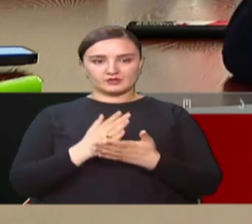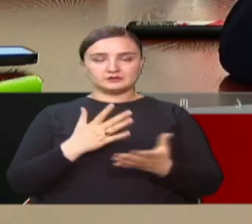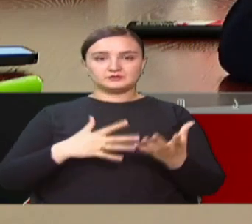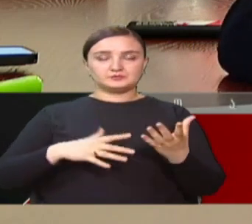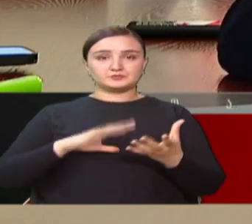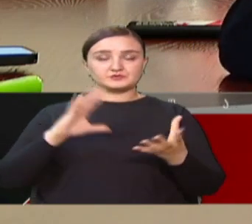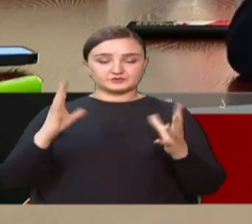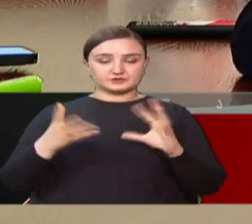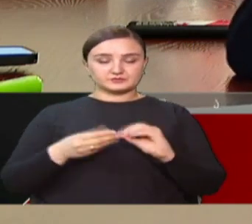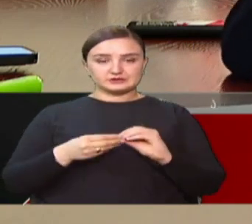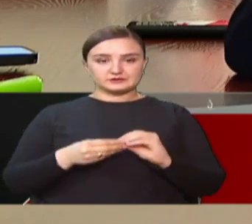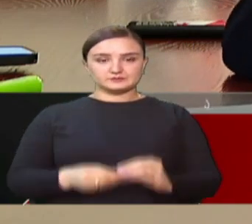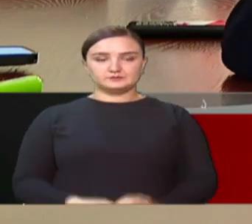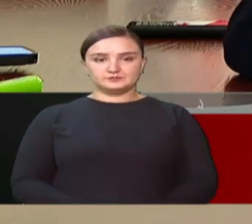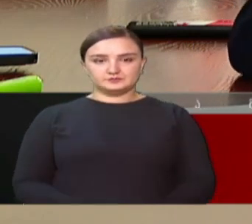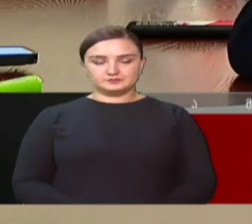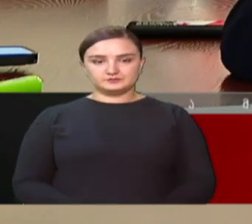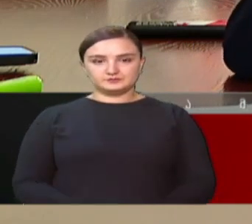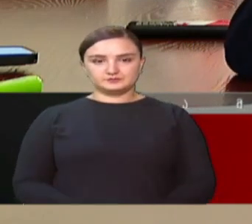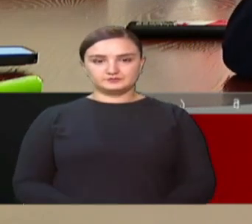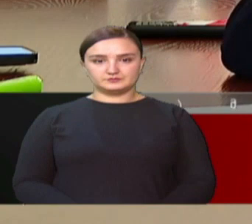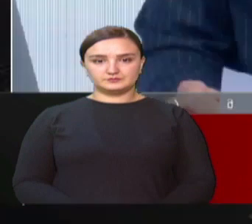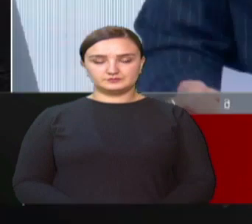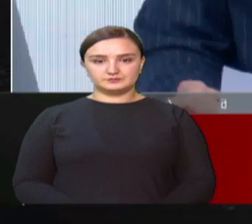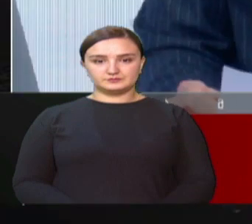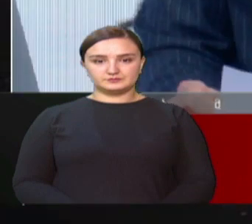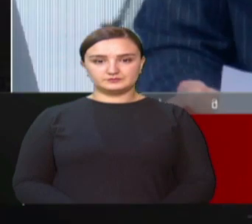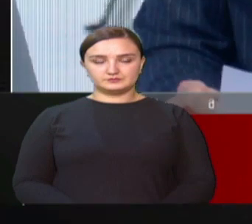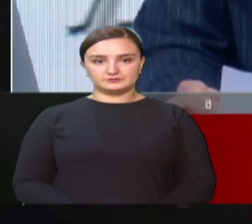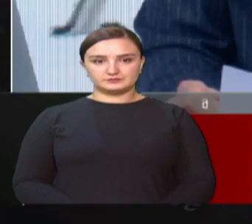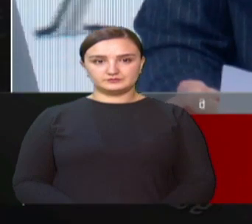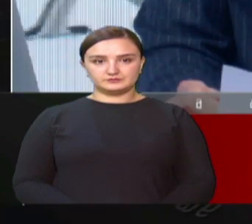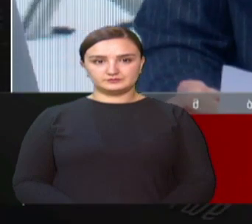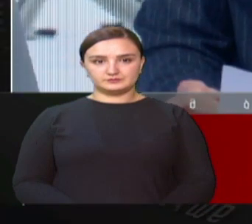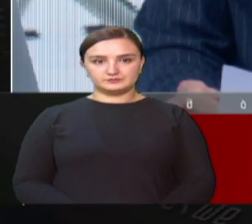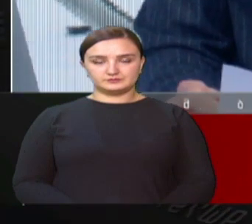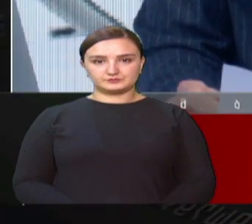როგორც ერთი ხერხი ხორციელდება, ერთი ტარგეტი. აი იტყვიან